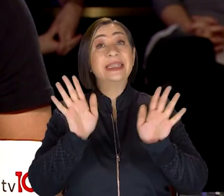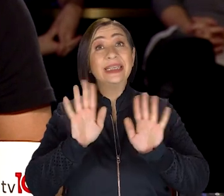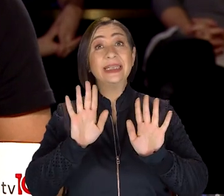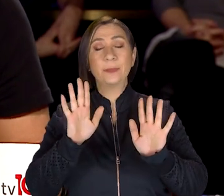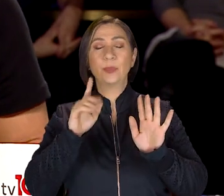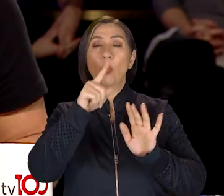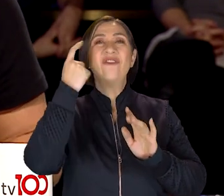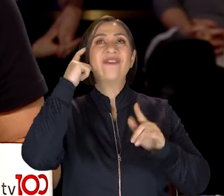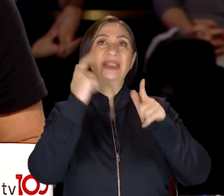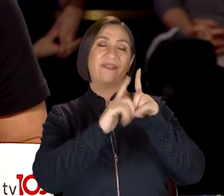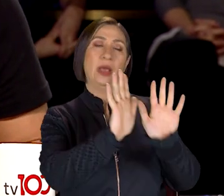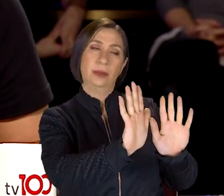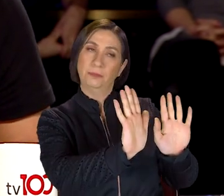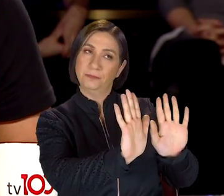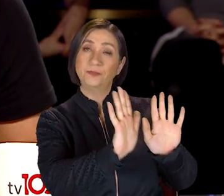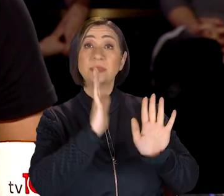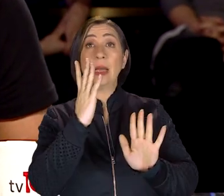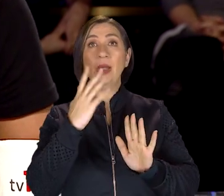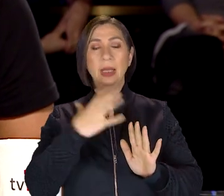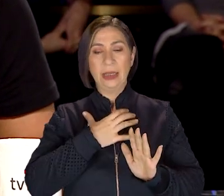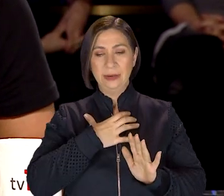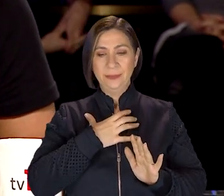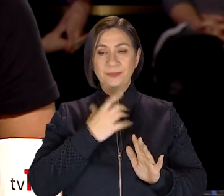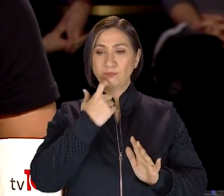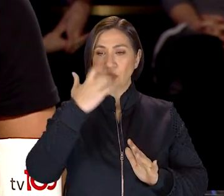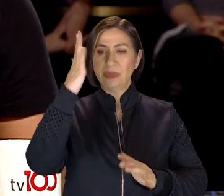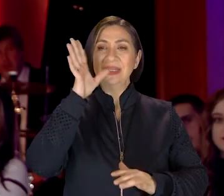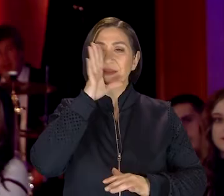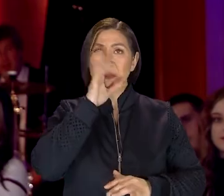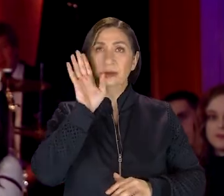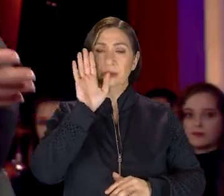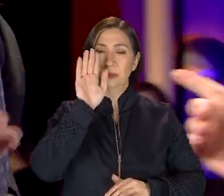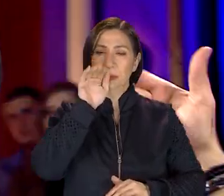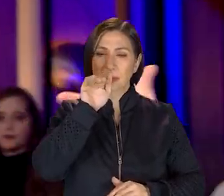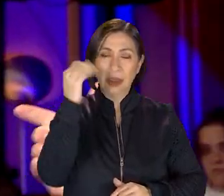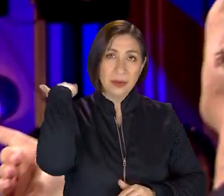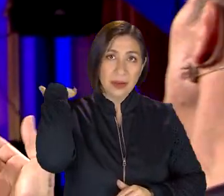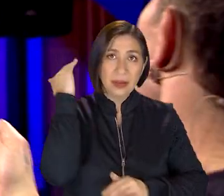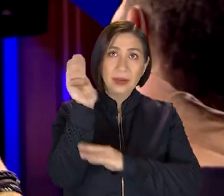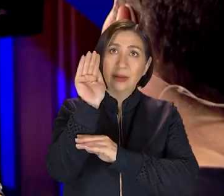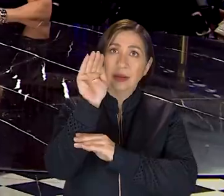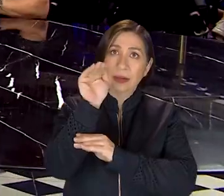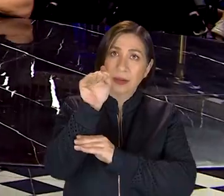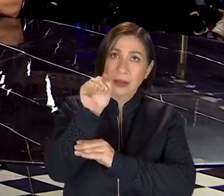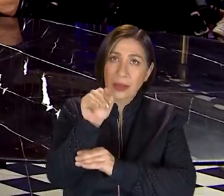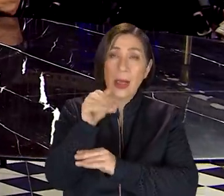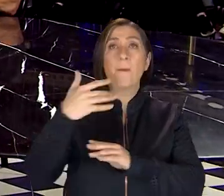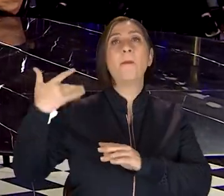fiziksel tarafına baktığın zaman gitgide yani şöyle öne doğru eğilir. Ben öyleyim. Ama bu mesela zamanla